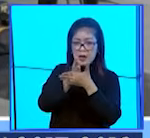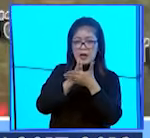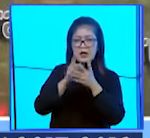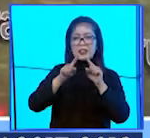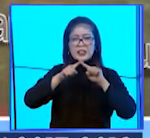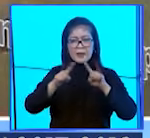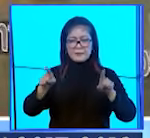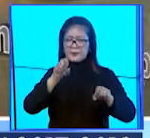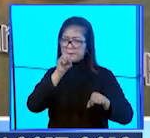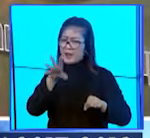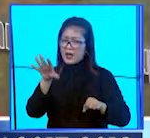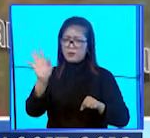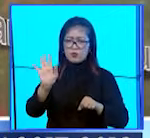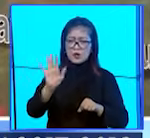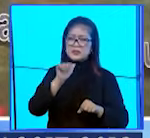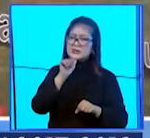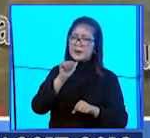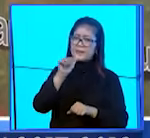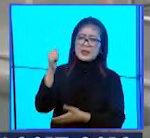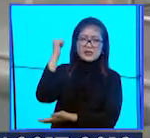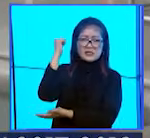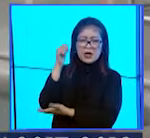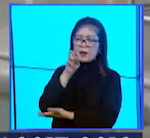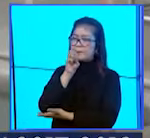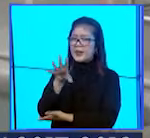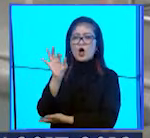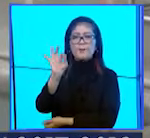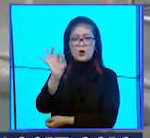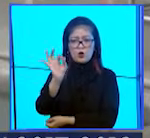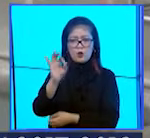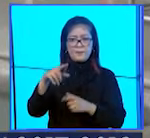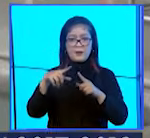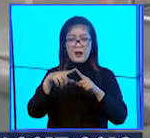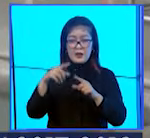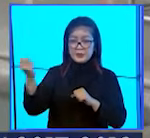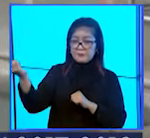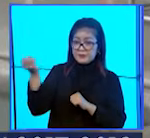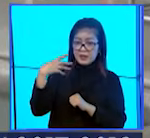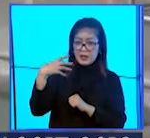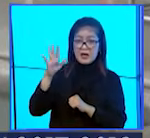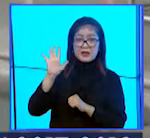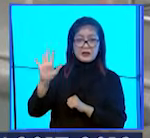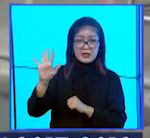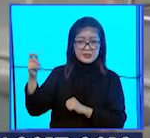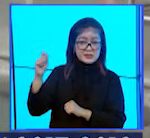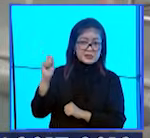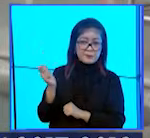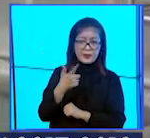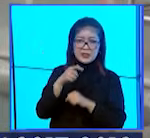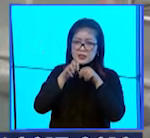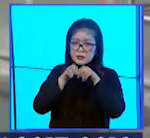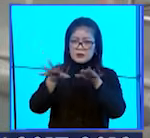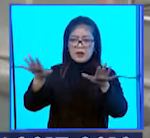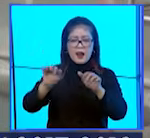menyampaikan siapa saja tersangka dalam perkara ini. Ali menambahkan bahwa pihaknya akan sesegera untuk menyampaikan secara